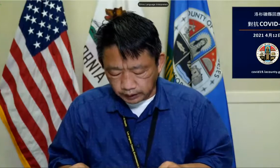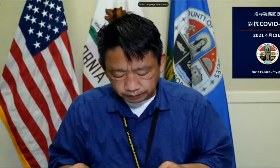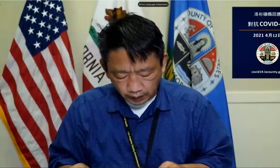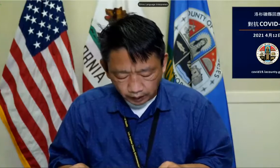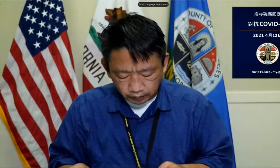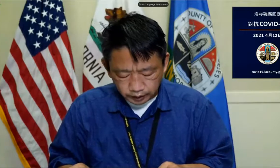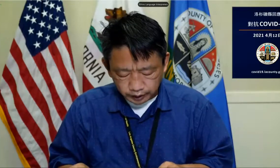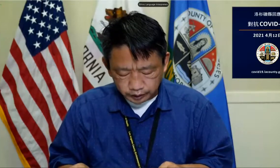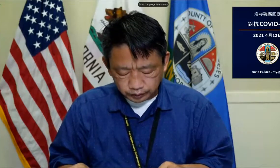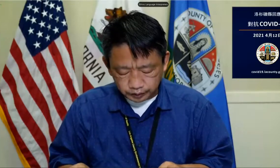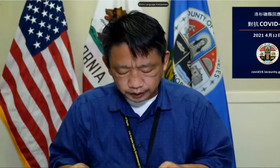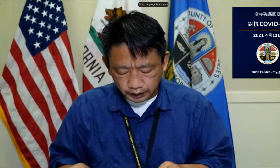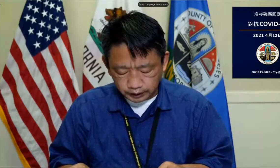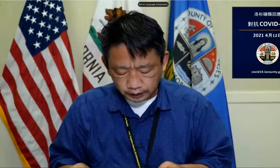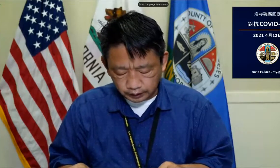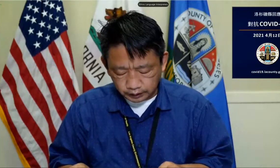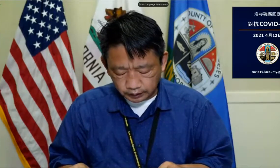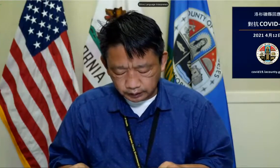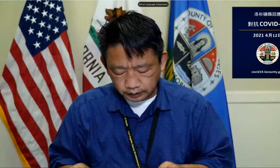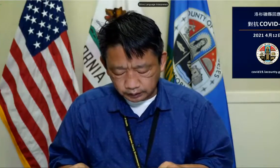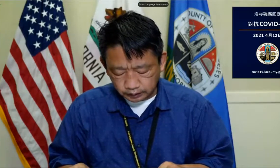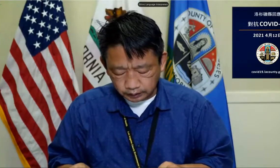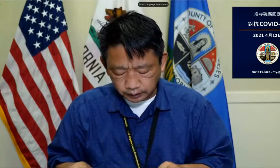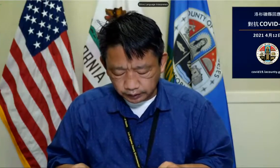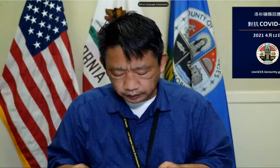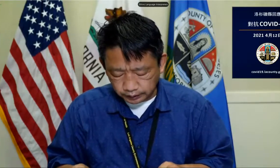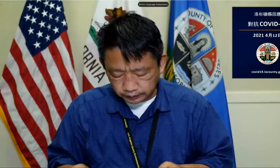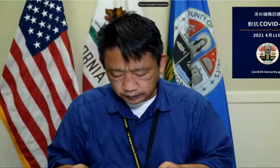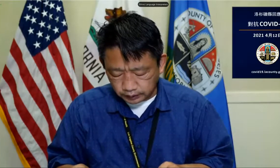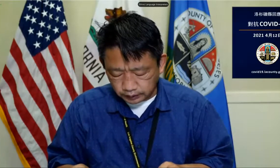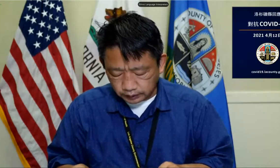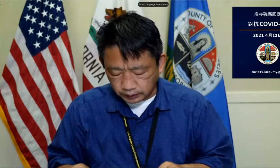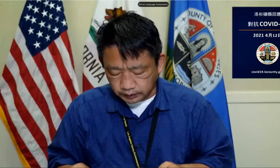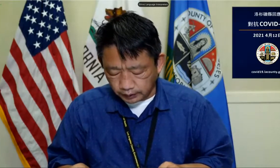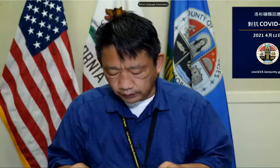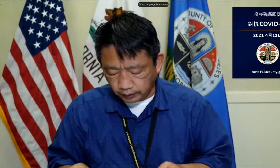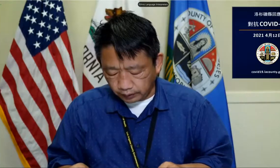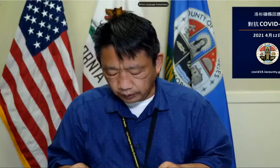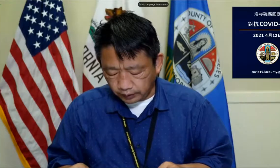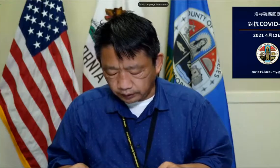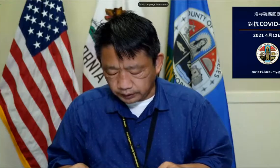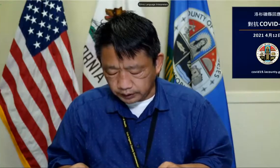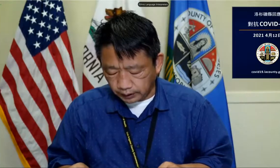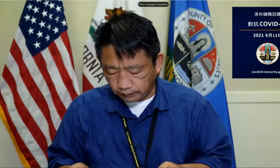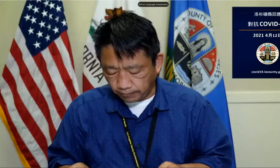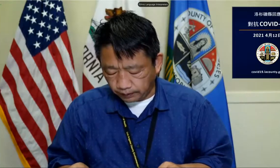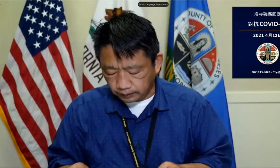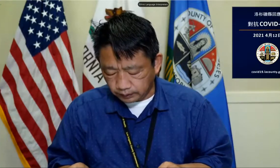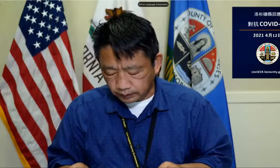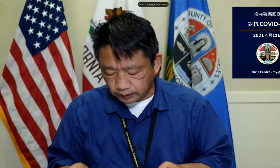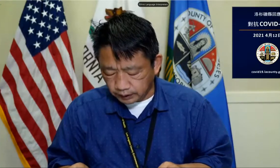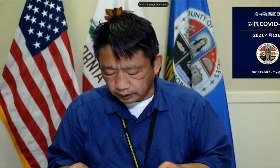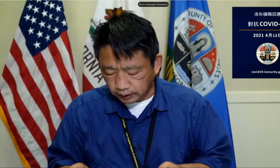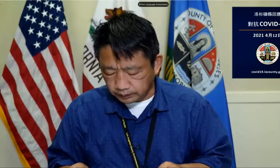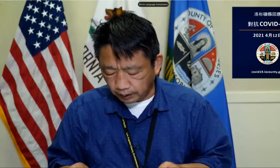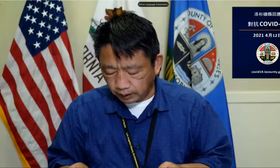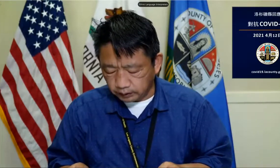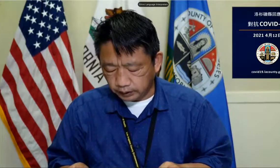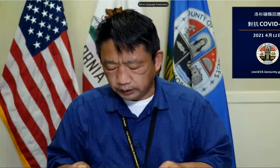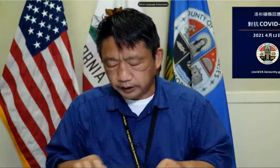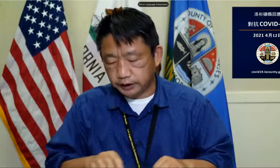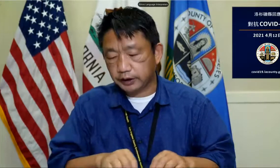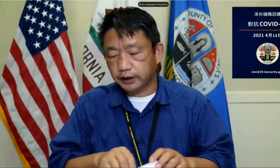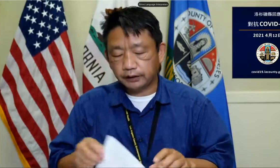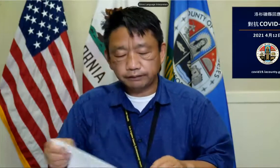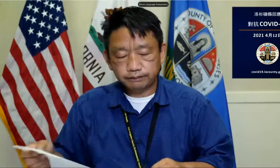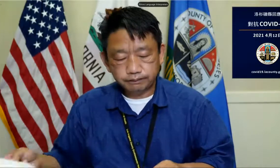到了2月28号，这一数字下降到了6例，到3月份略有增加，3月28号